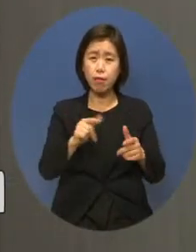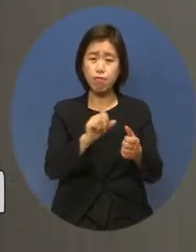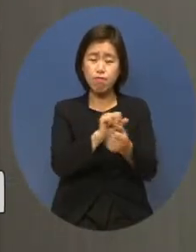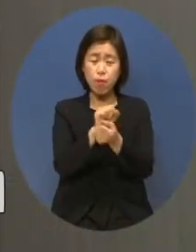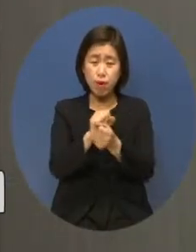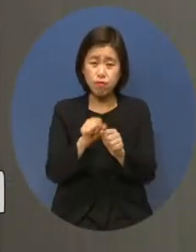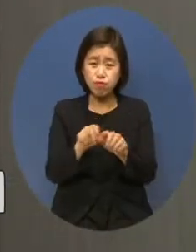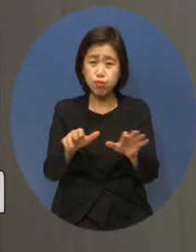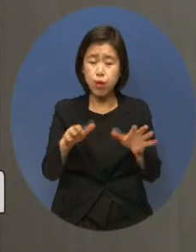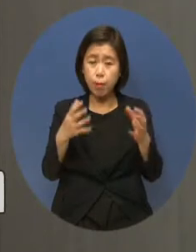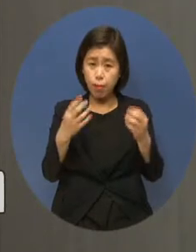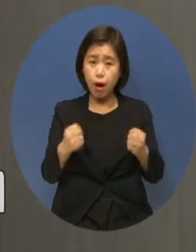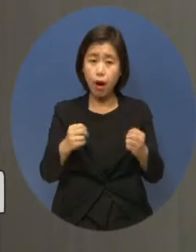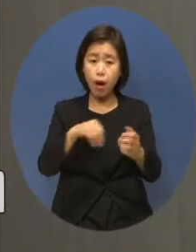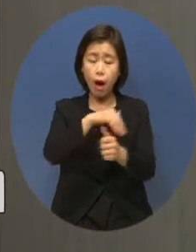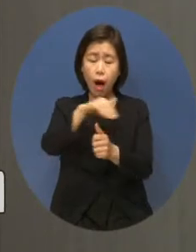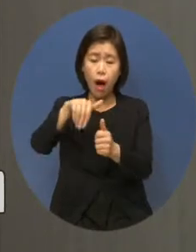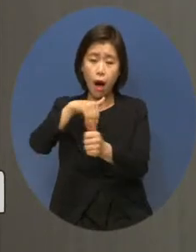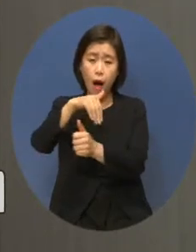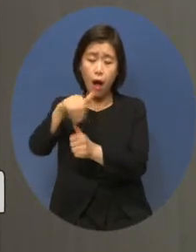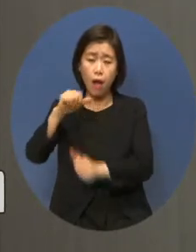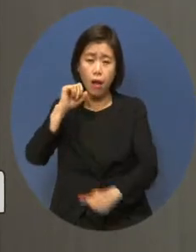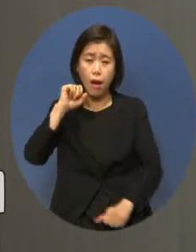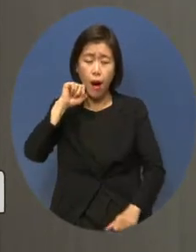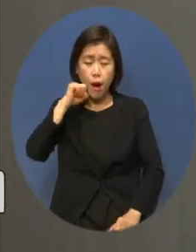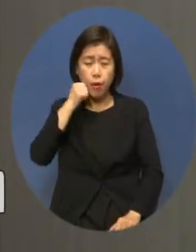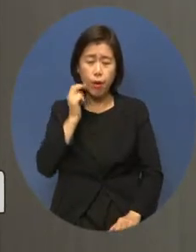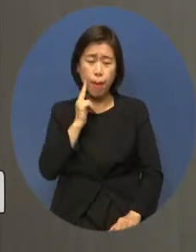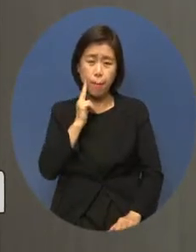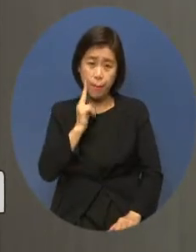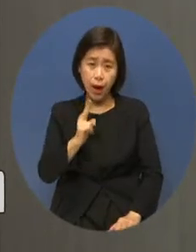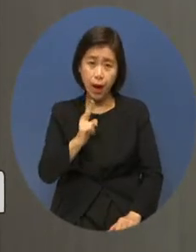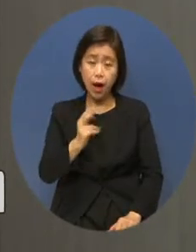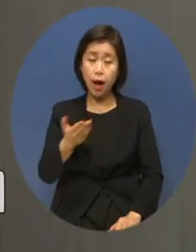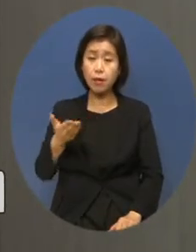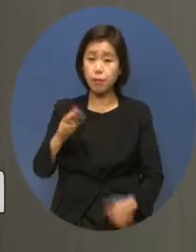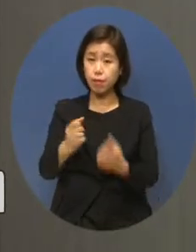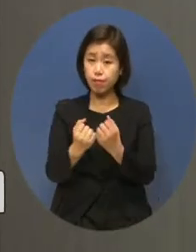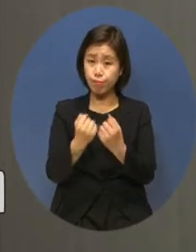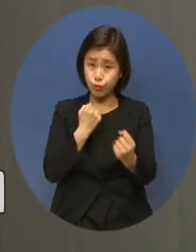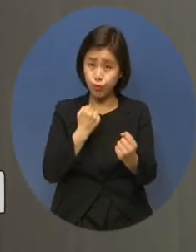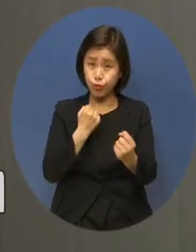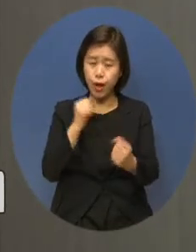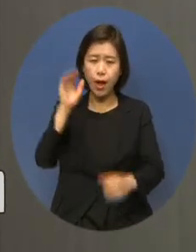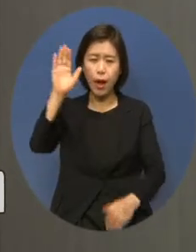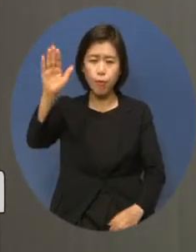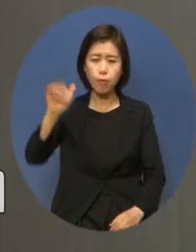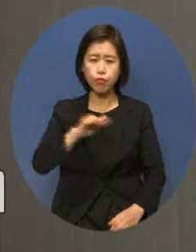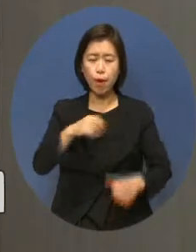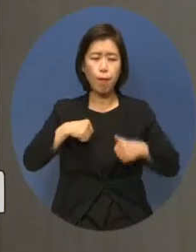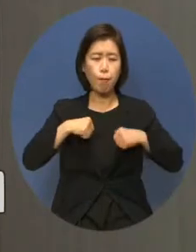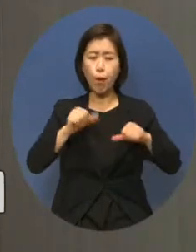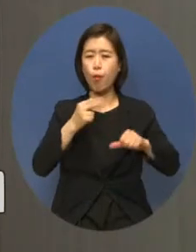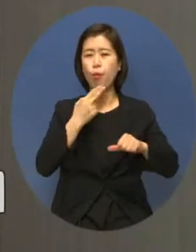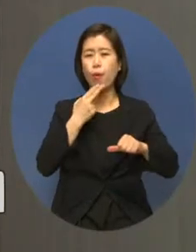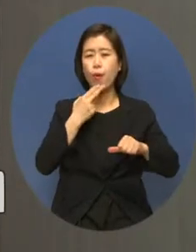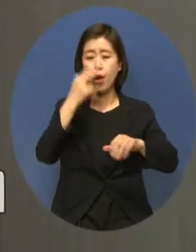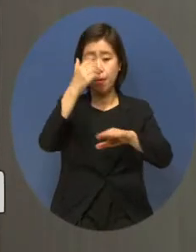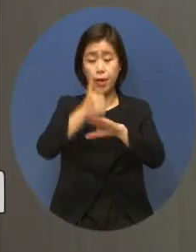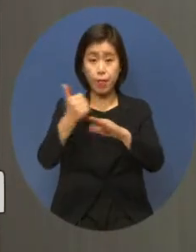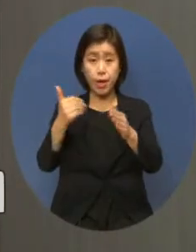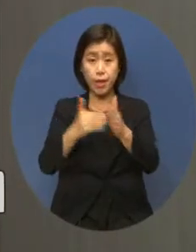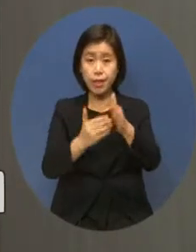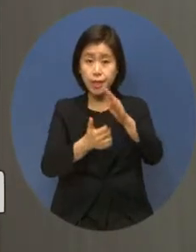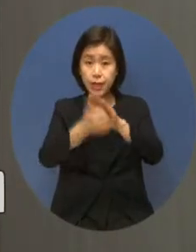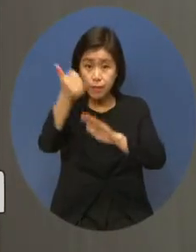일어나고 여러 가지 어려움들이 중첩되고 있지만 그럼에도 불구하고 우리는 길을 찾을 것이다 라고 마지막까지